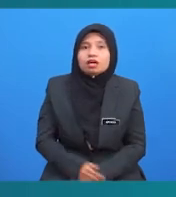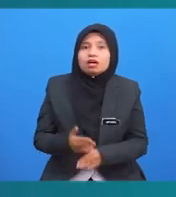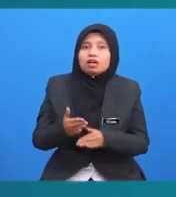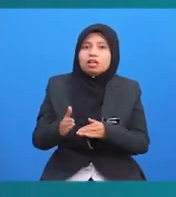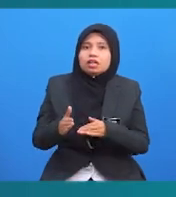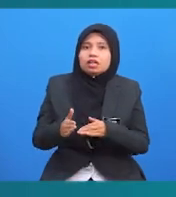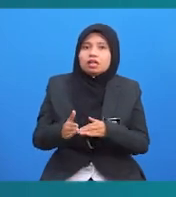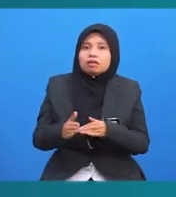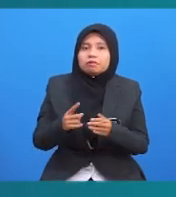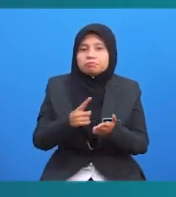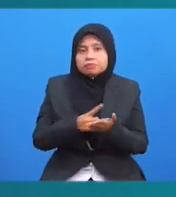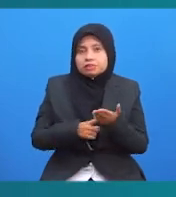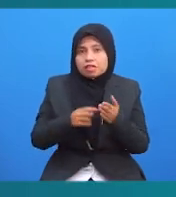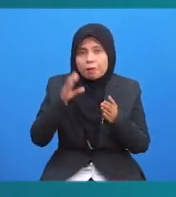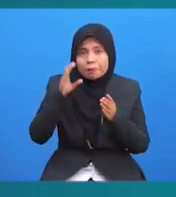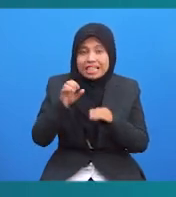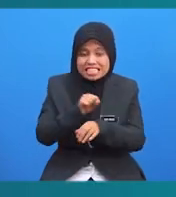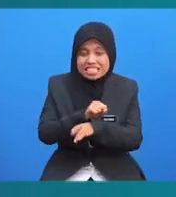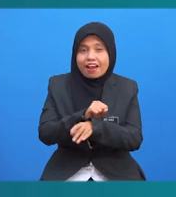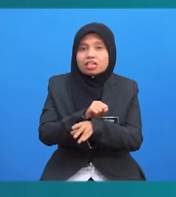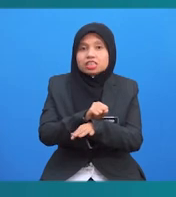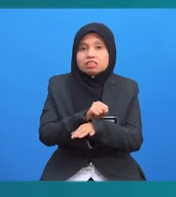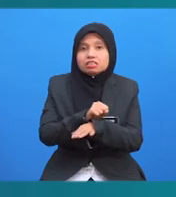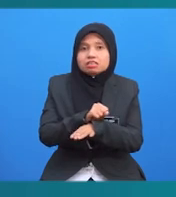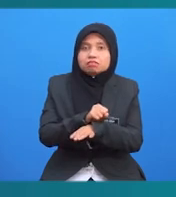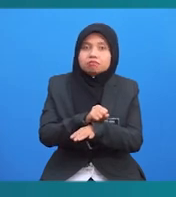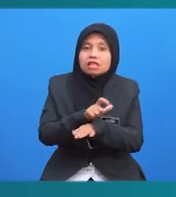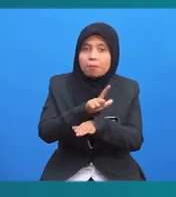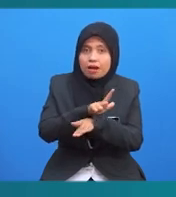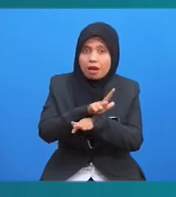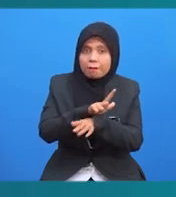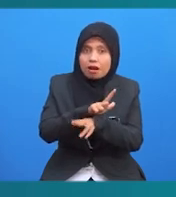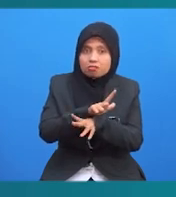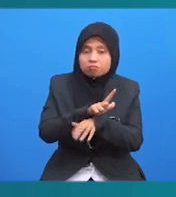Comelkan encik laba-laba kita. Baiklah, kita ke seterusnya pula.